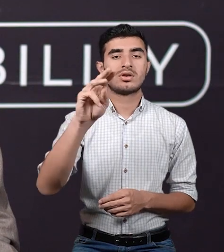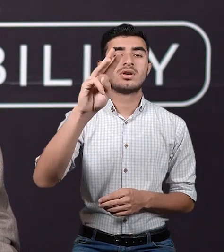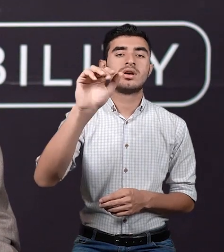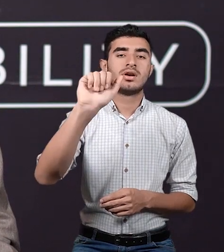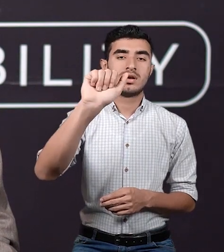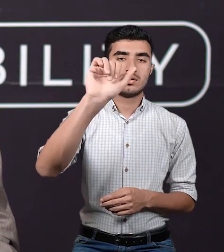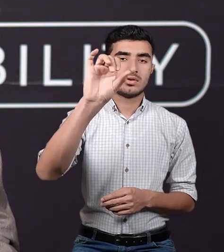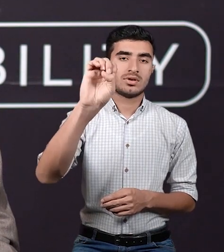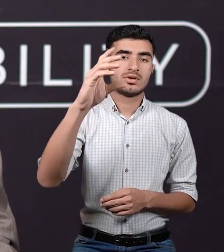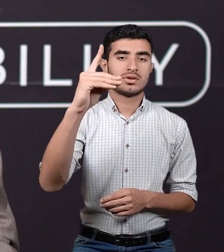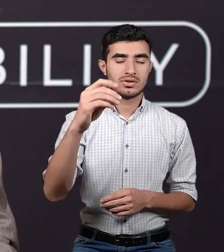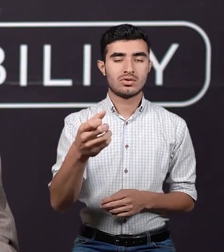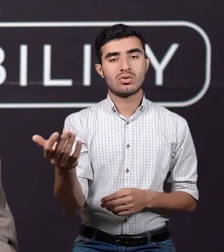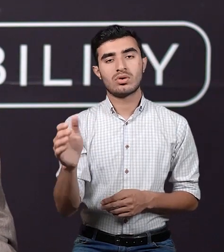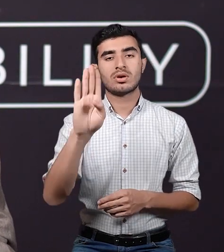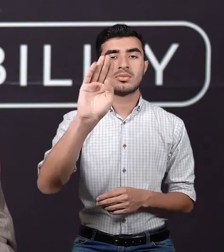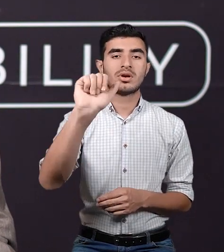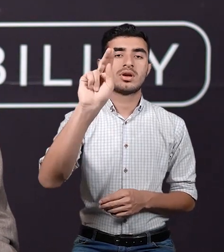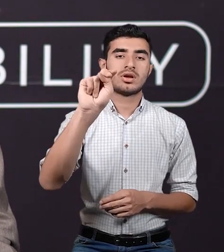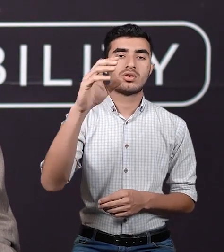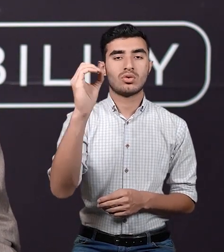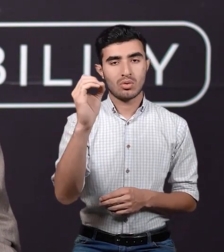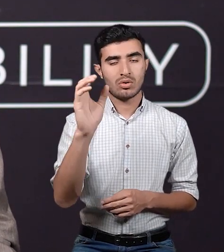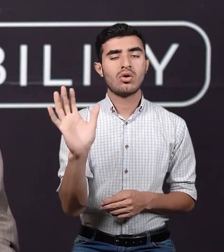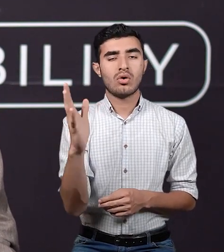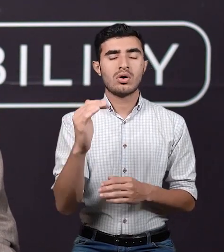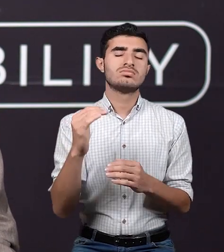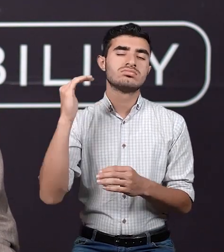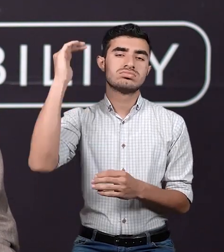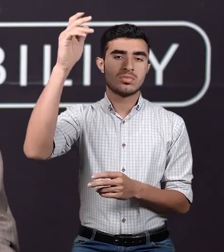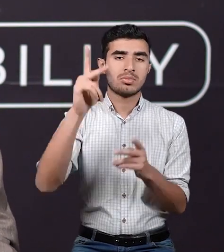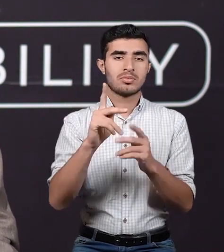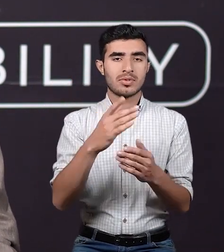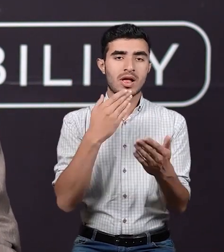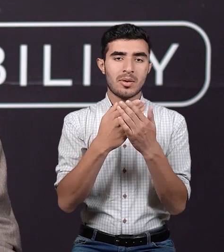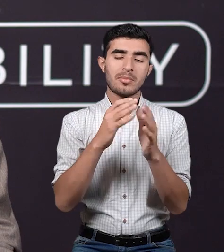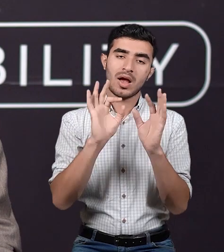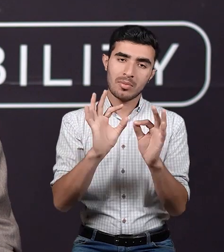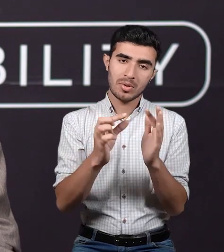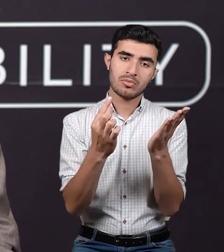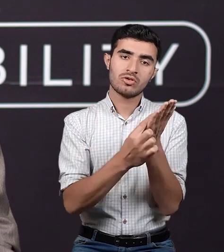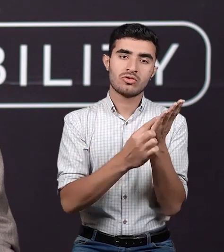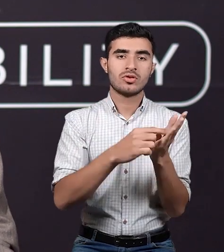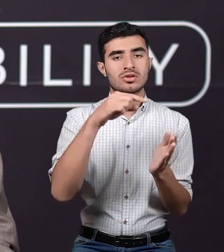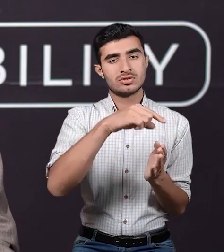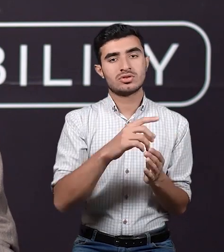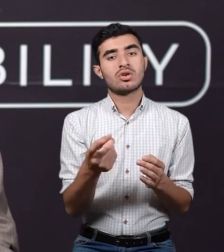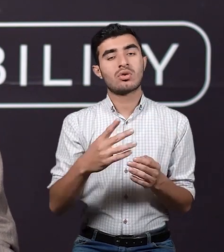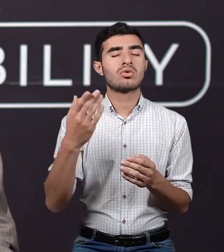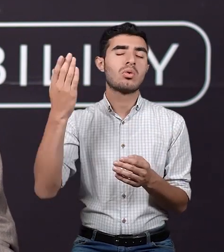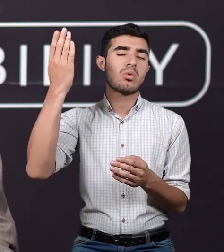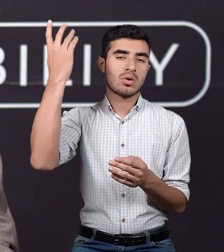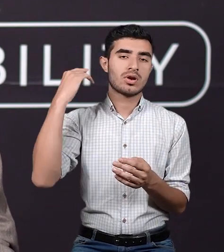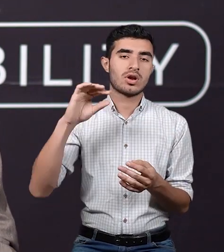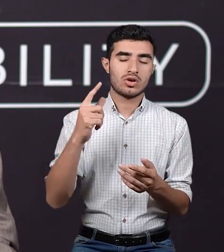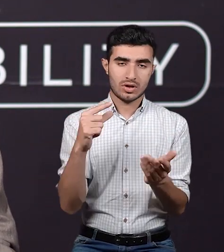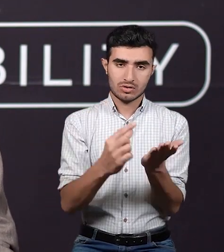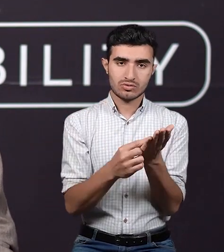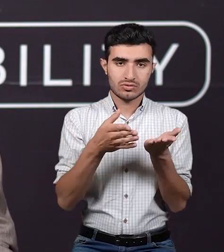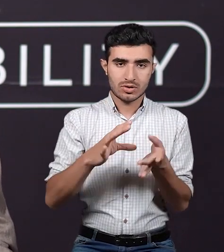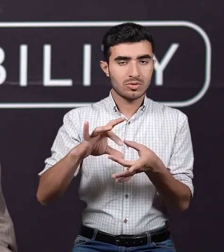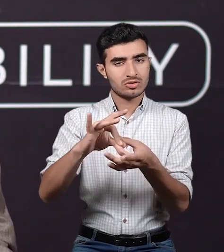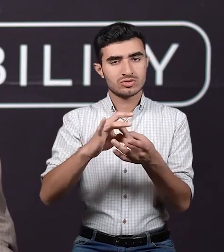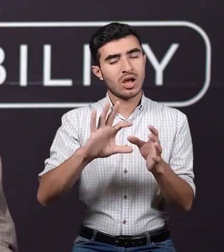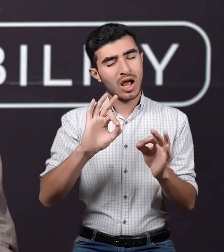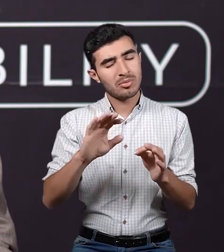سید، اور اس سے بھی جو پہلے اشفاق احمد اور بانو قدسیہ جو ہیں وہ بھی اسی یونیورسٹی میں انہوں نے تعلیم حاصل